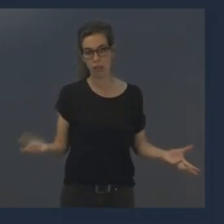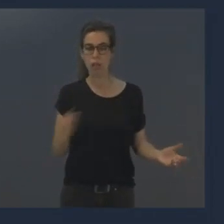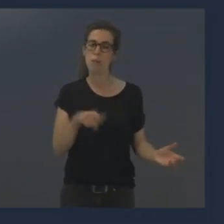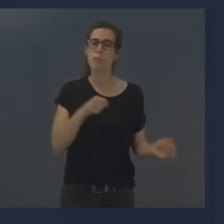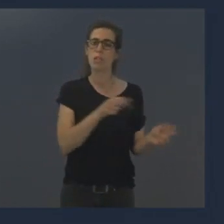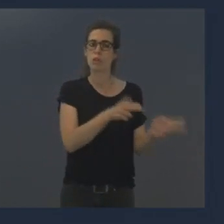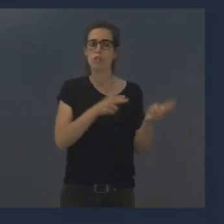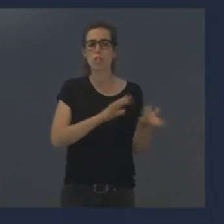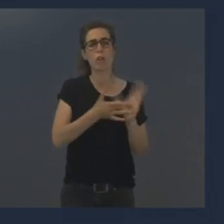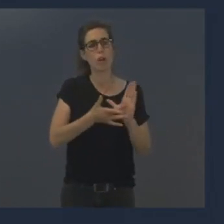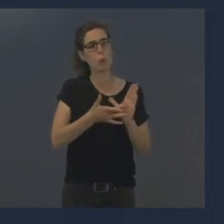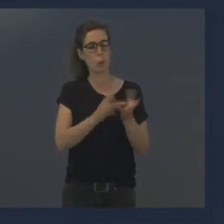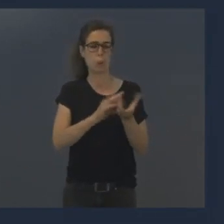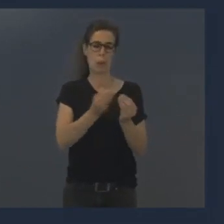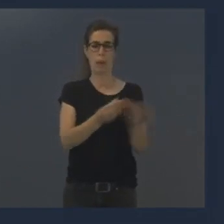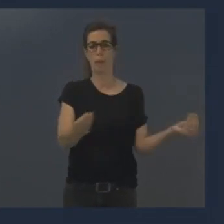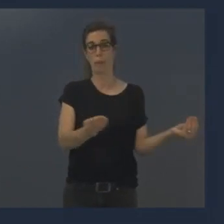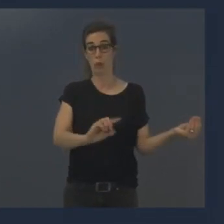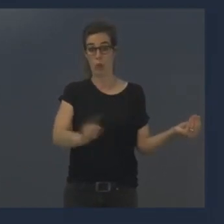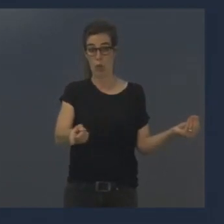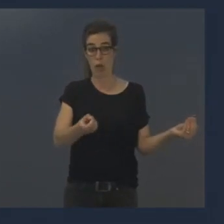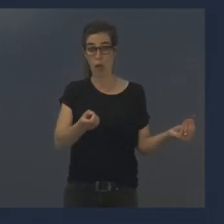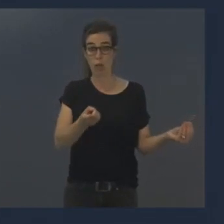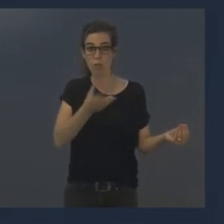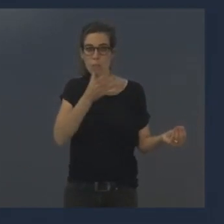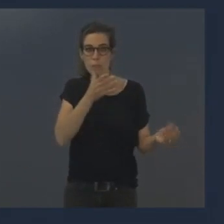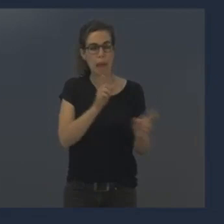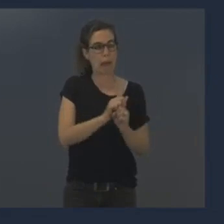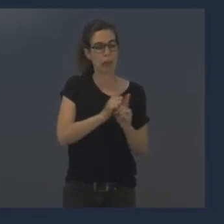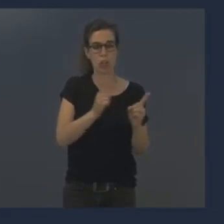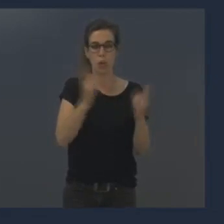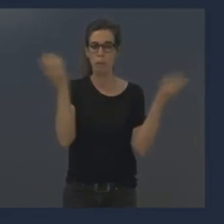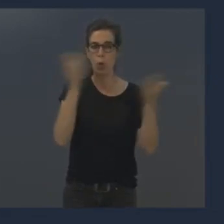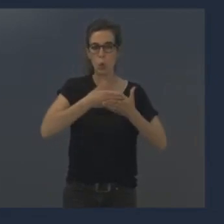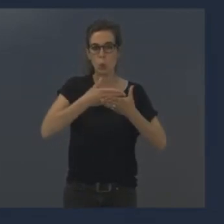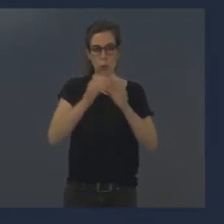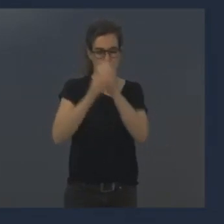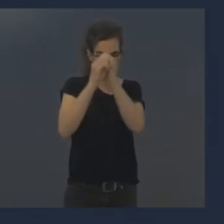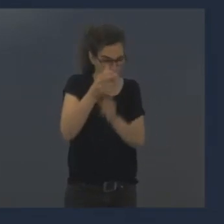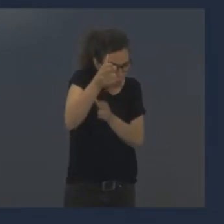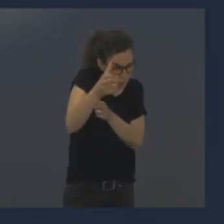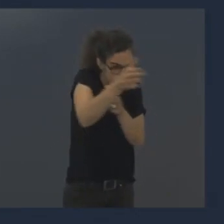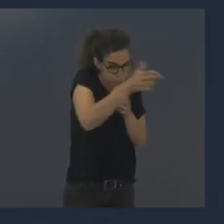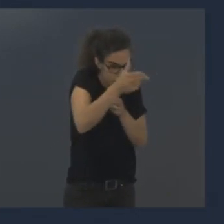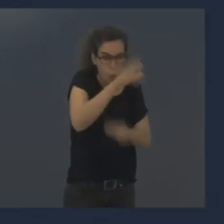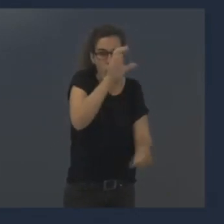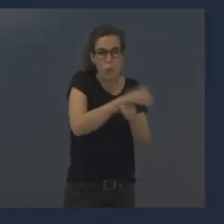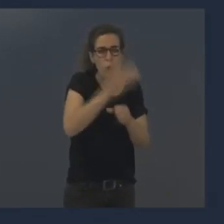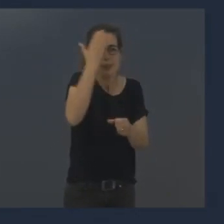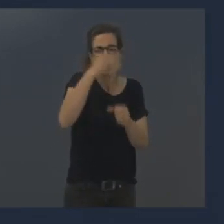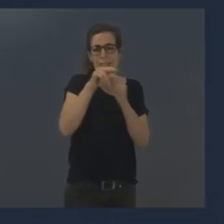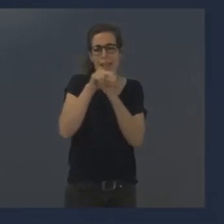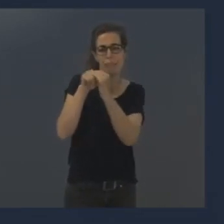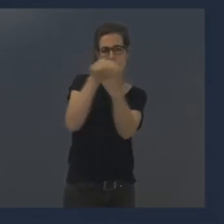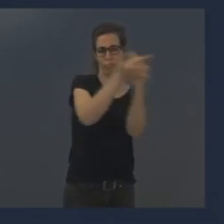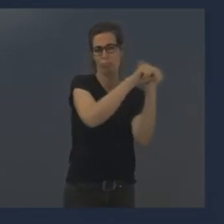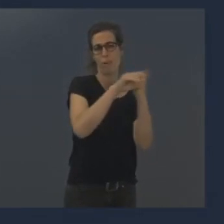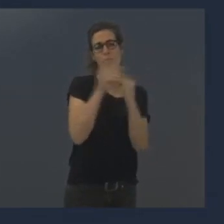pas plus qu'ils ne pourront lutter à coups de carabine à vision nocturne contre le frelon asiatique.